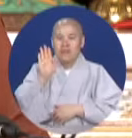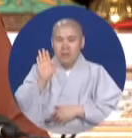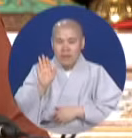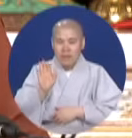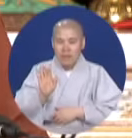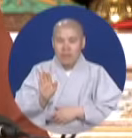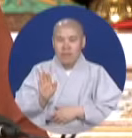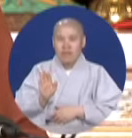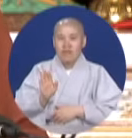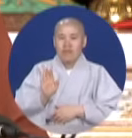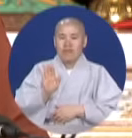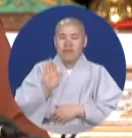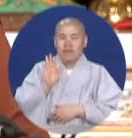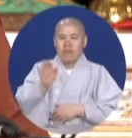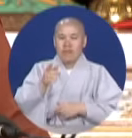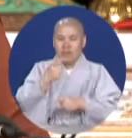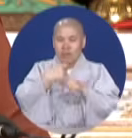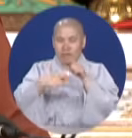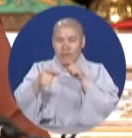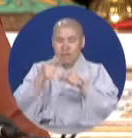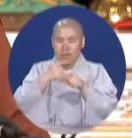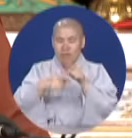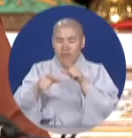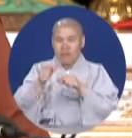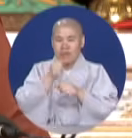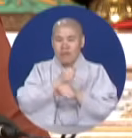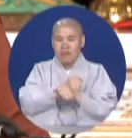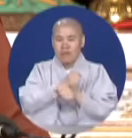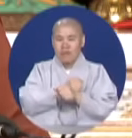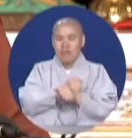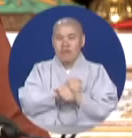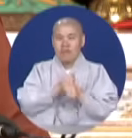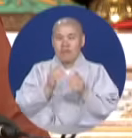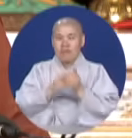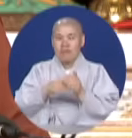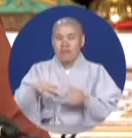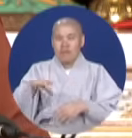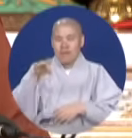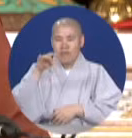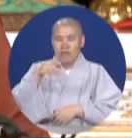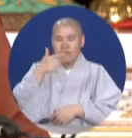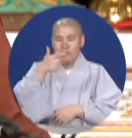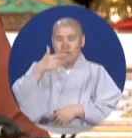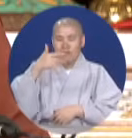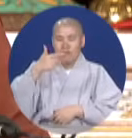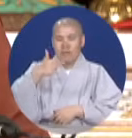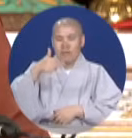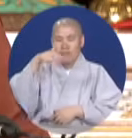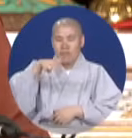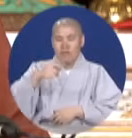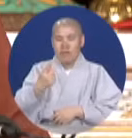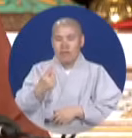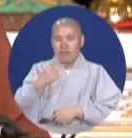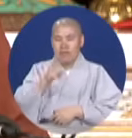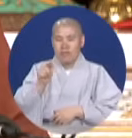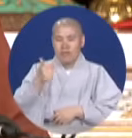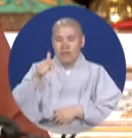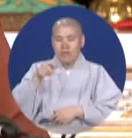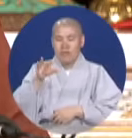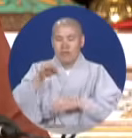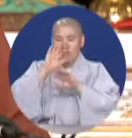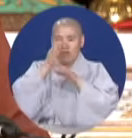뒤에 이게 첨부된 거고, 돈황본 그 최초의 육조단경을 보면 본래 무일물이라는 말이